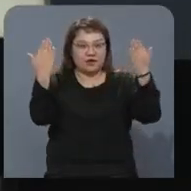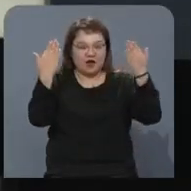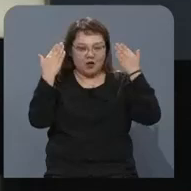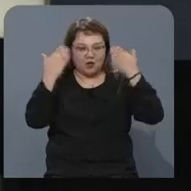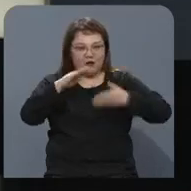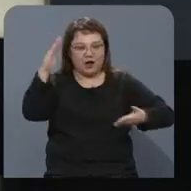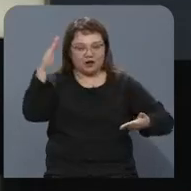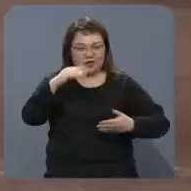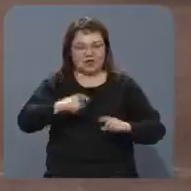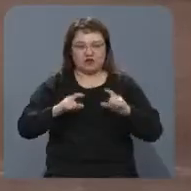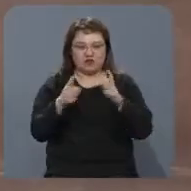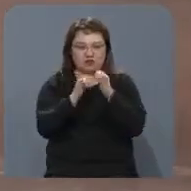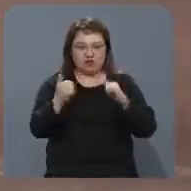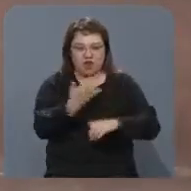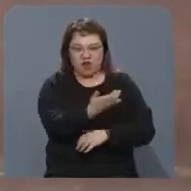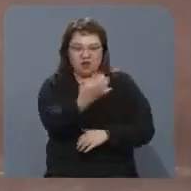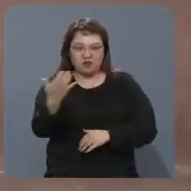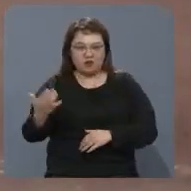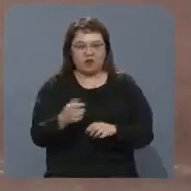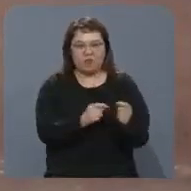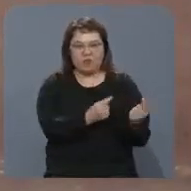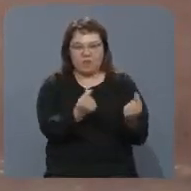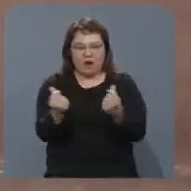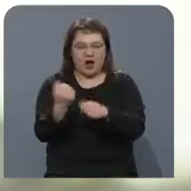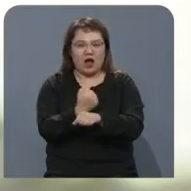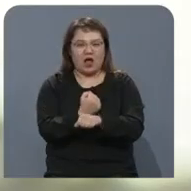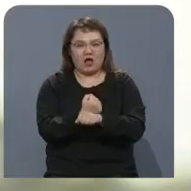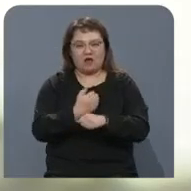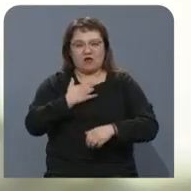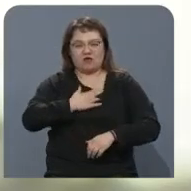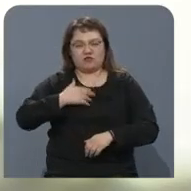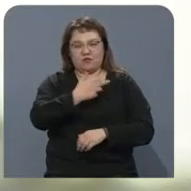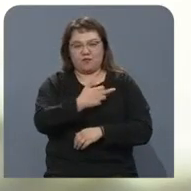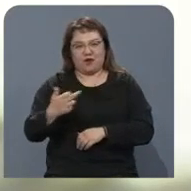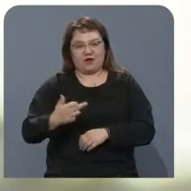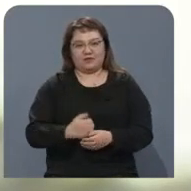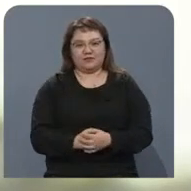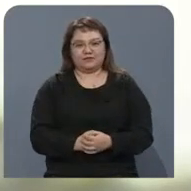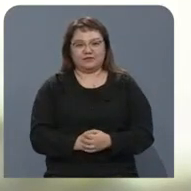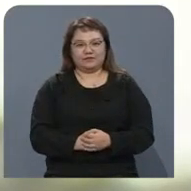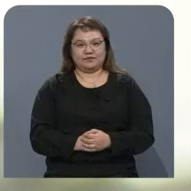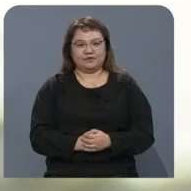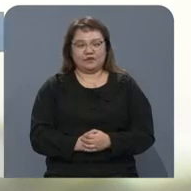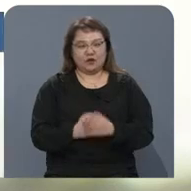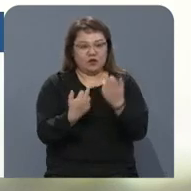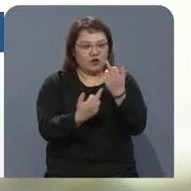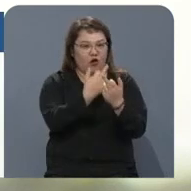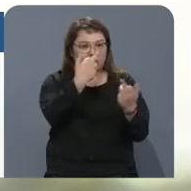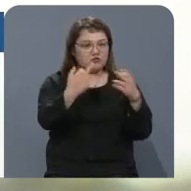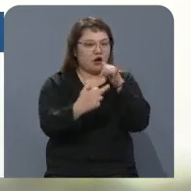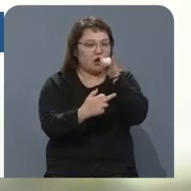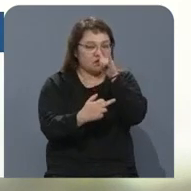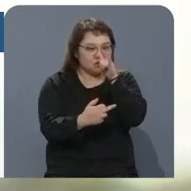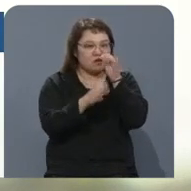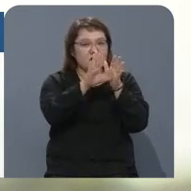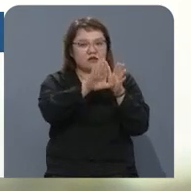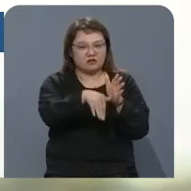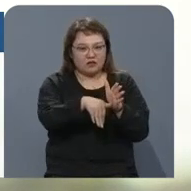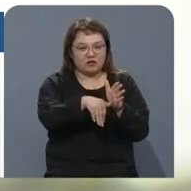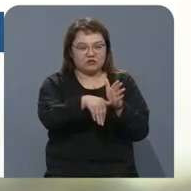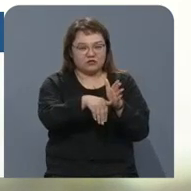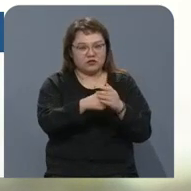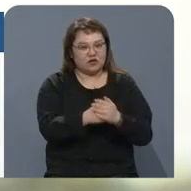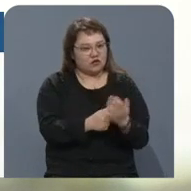학생들과 주민들의 이동 동선이 대체로 비슷해 걱정이 크다는 겁니다. 형제가 이렇게 있는 경우는